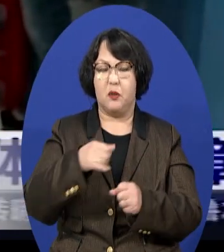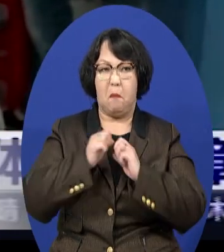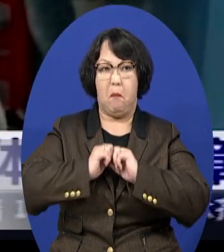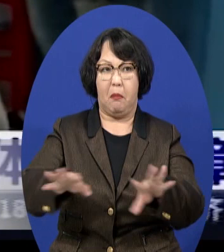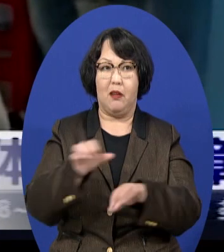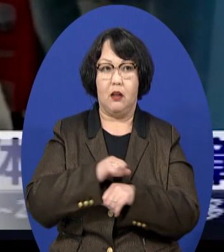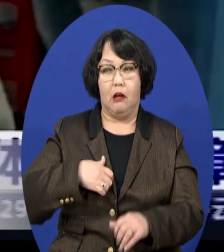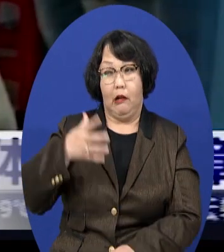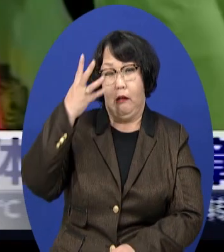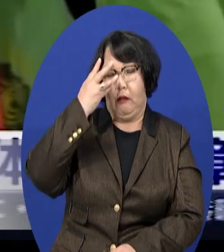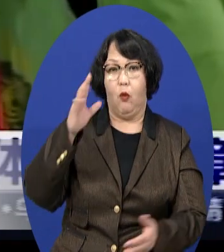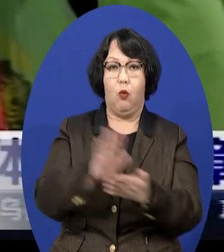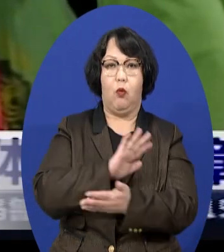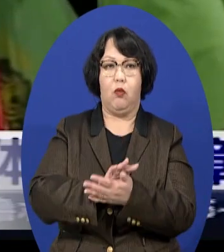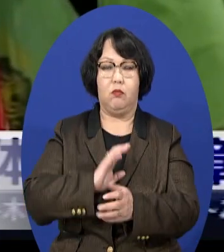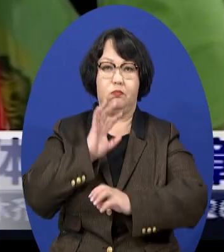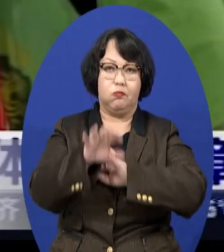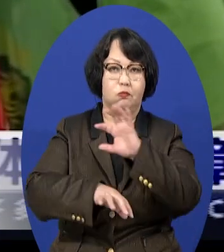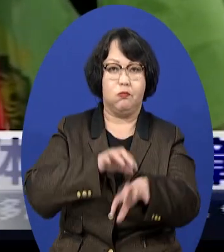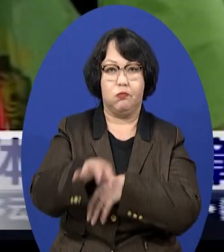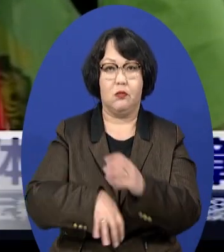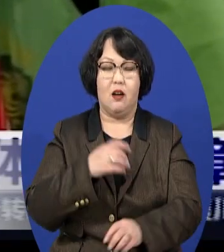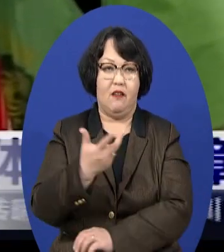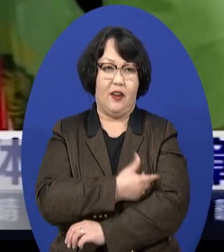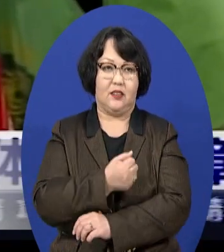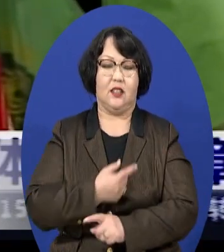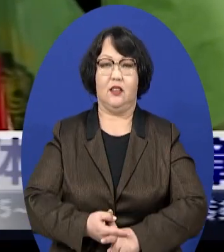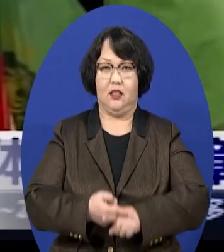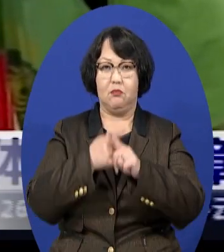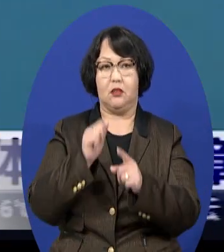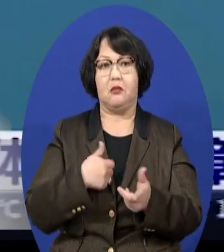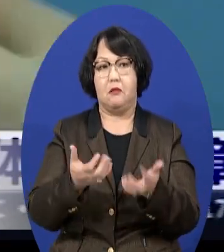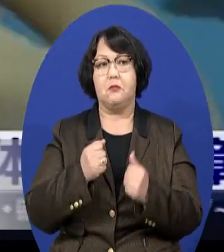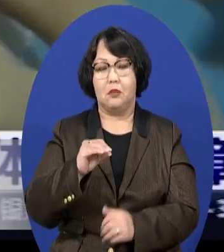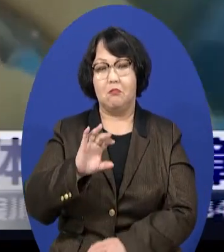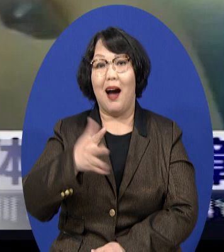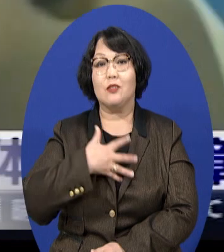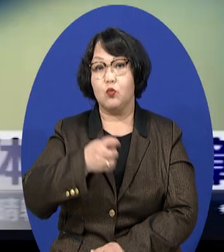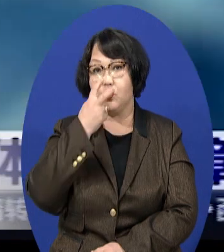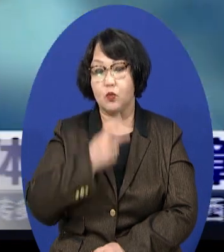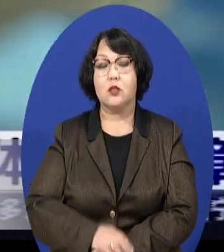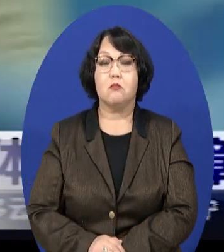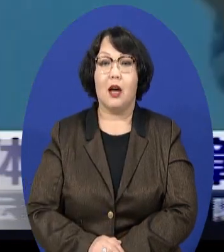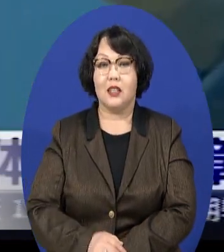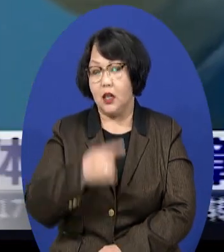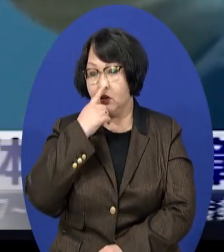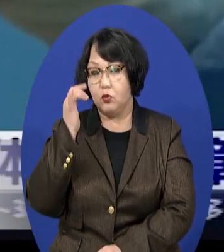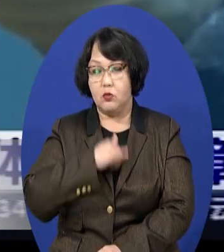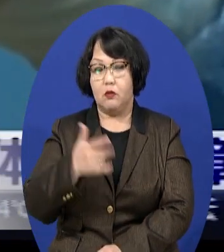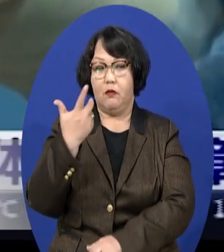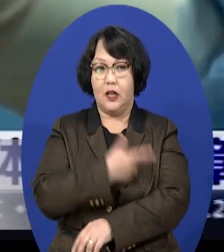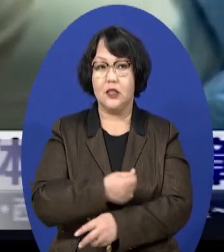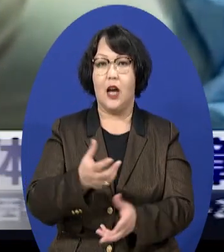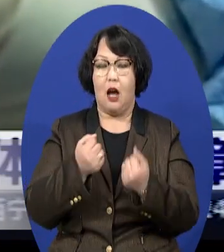иргэдийг болгоомжлоход хүргэж вакцинд хамрагдагсдын тоогцсон өсгөд нөлөө үзүүлсэн байж болохыг онцолжээ. Мөн хятад улс вакцин